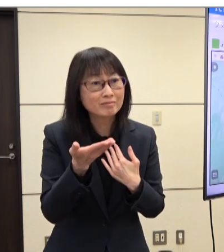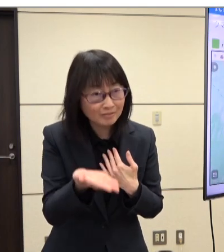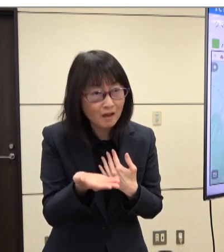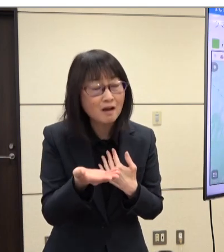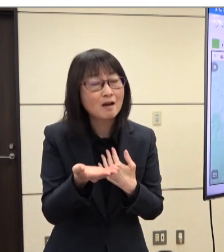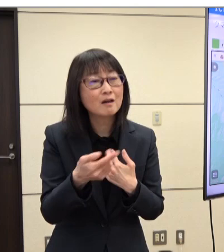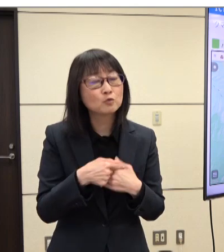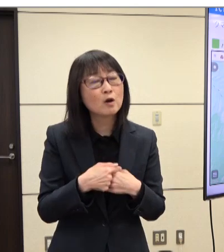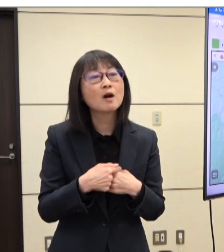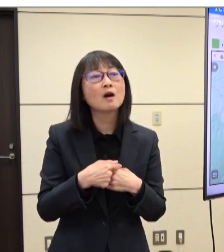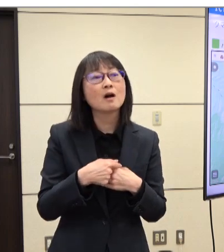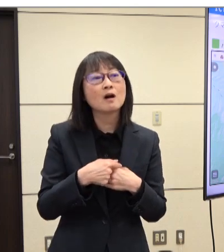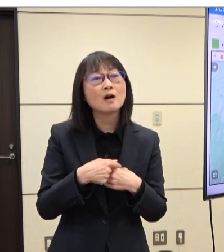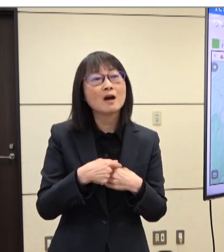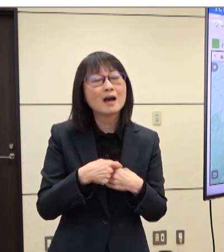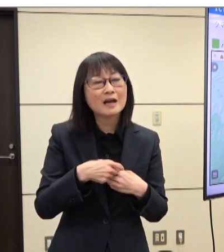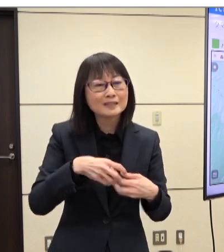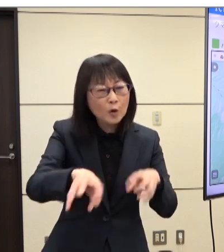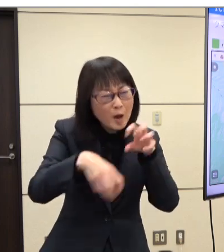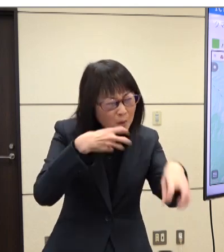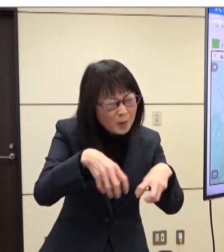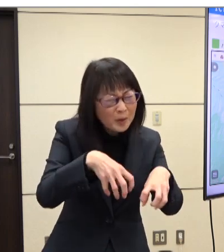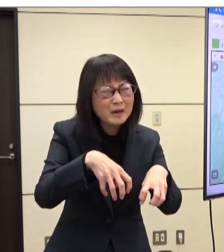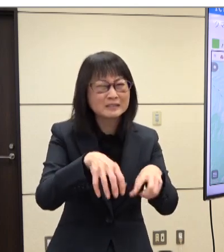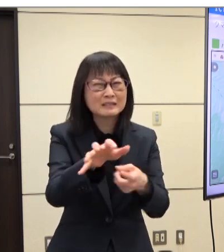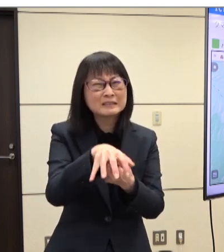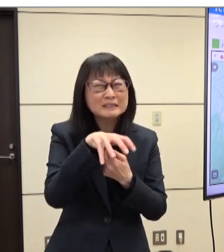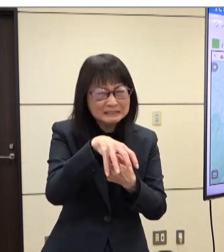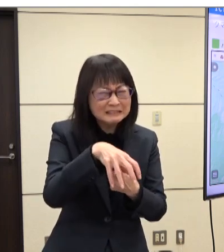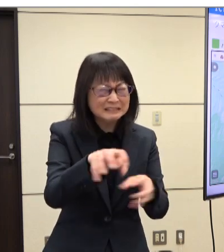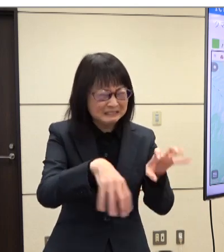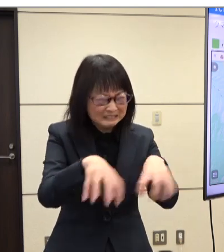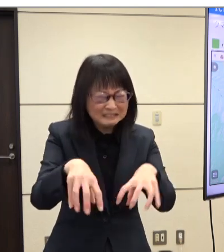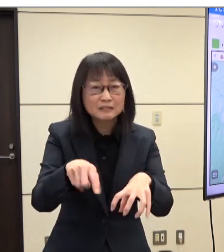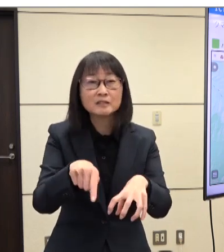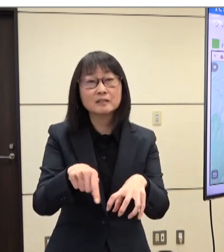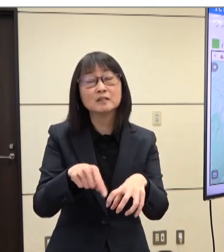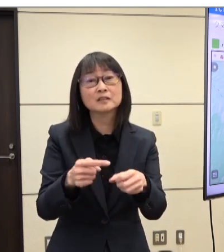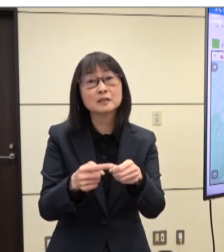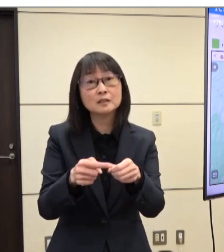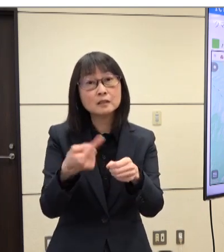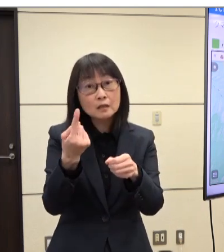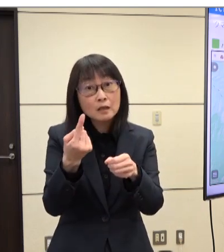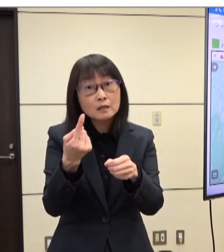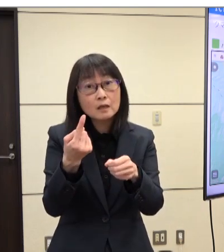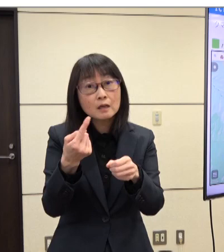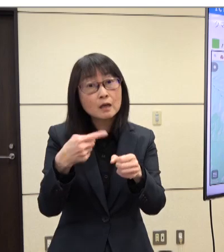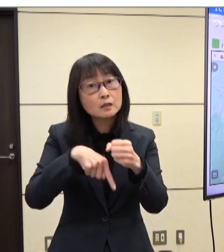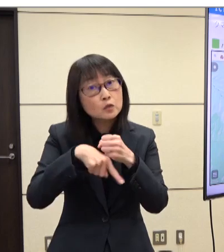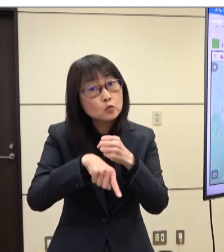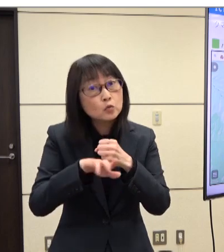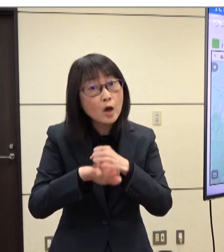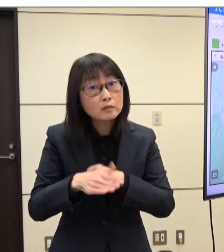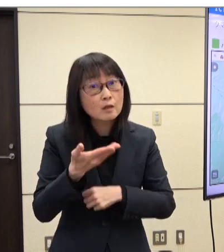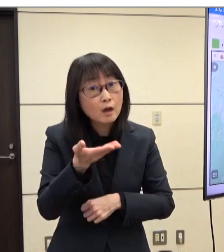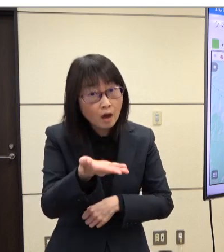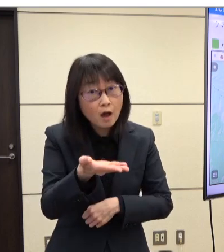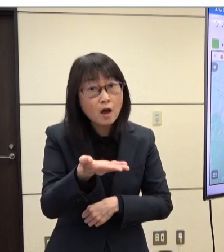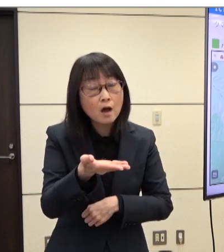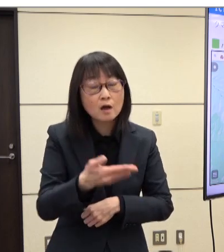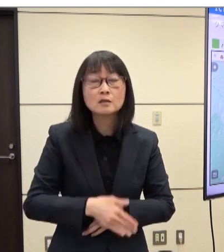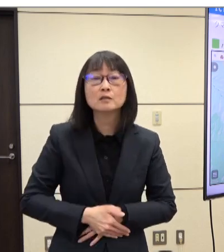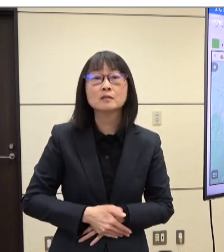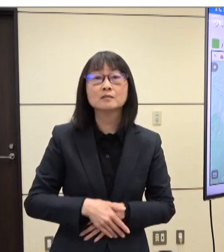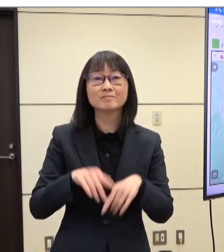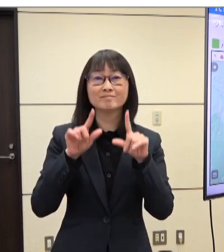農産物に被害が出たとか何かそういったきっかけのとなる出来事あったようでしたら教えていただけますでしょうか。 はい、それ